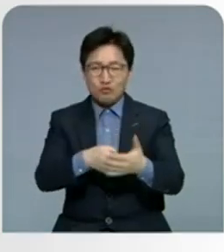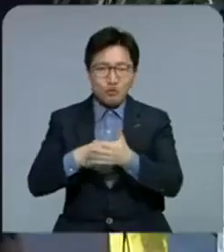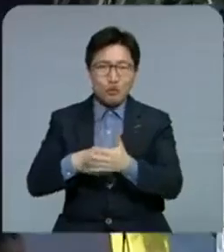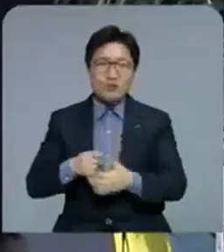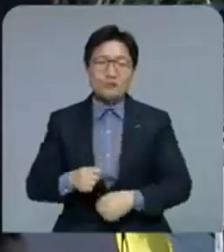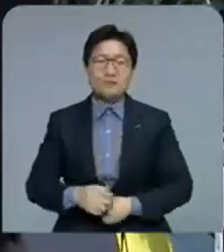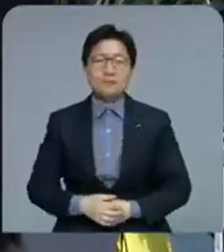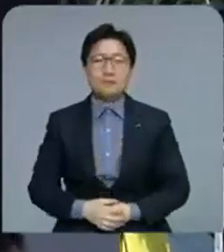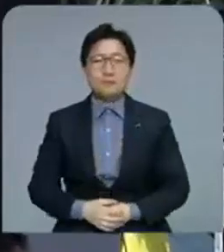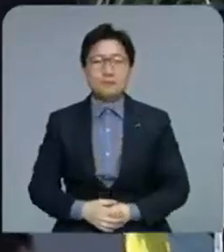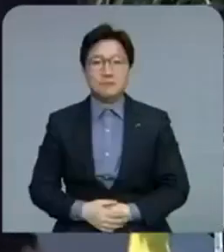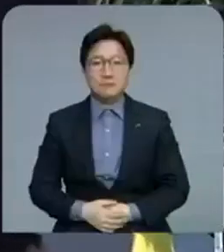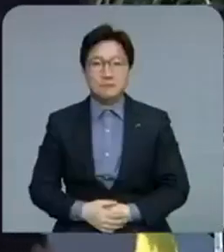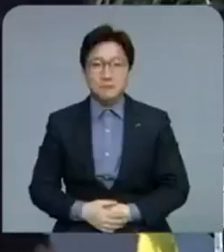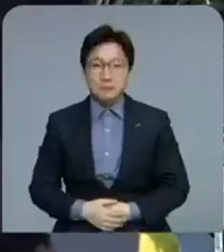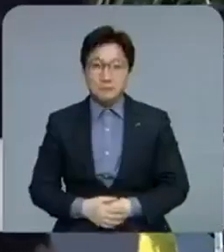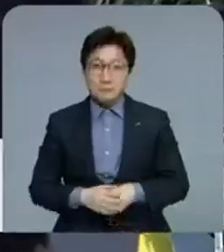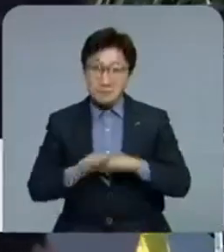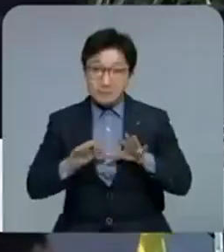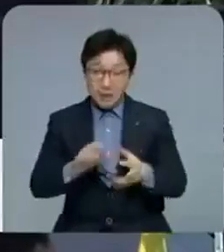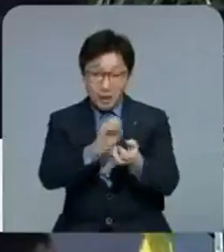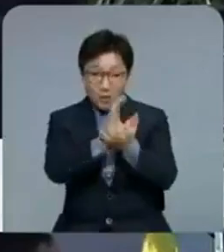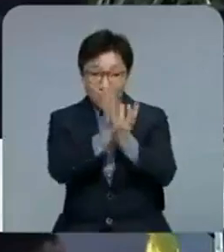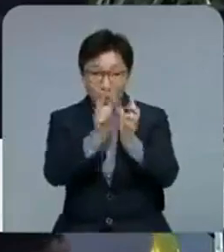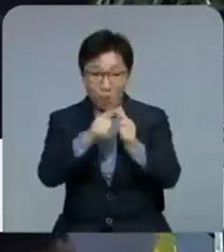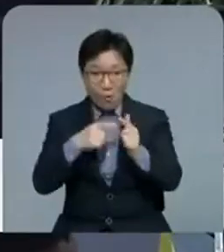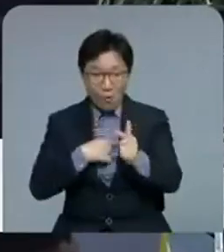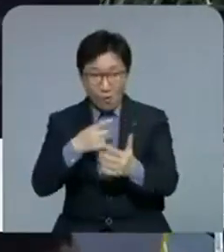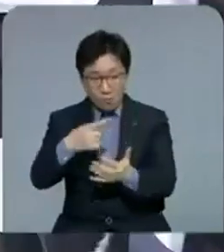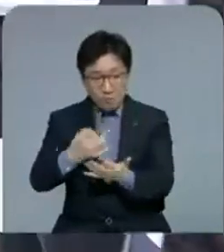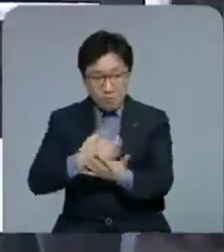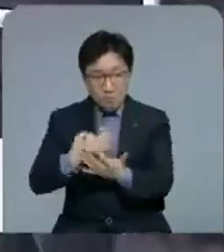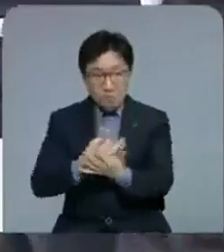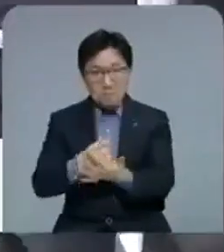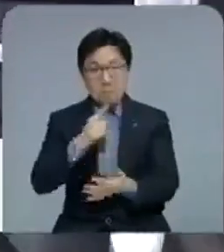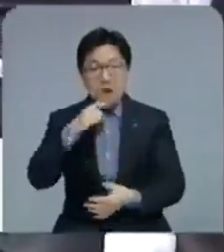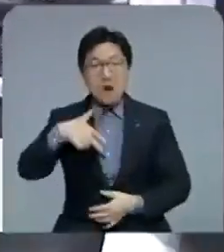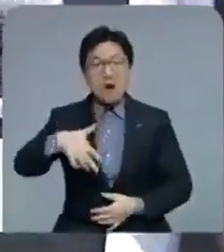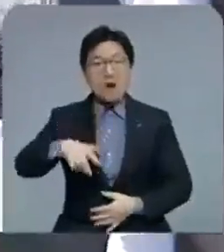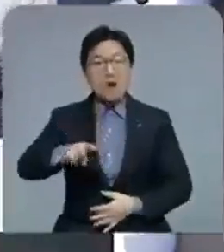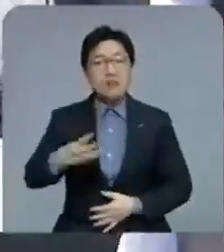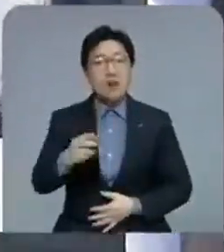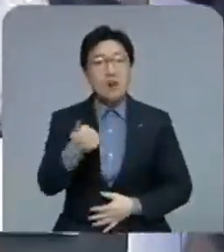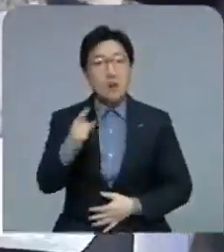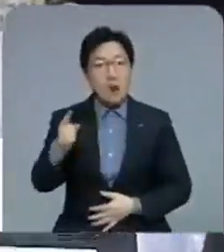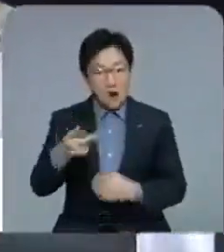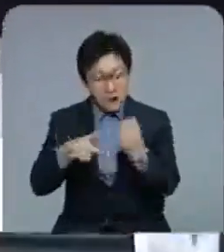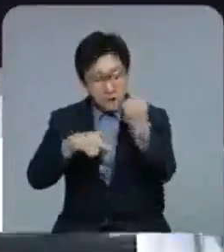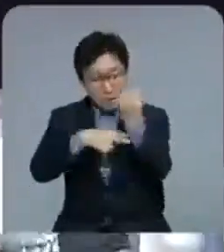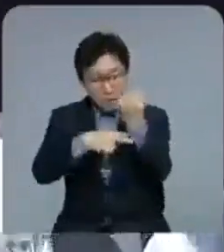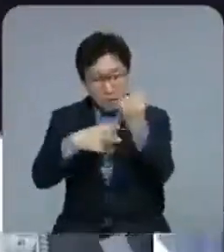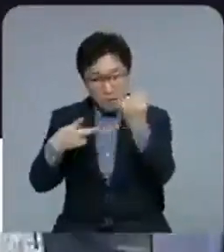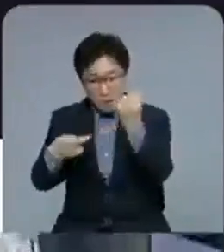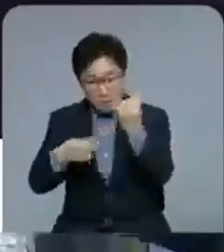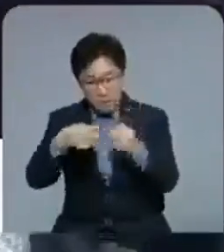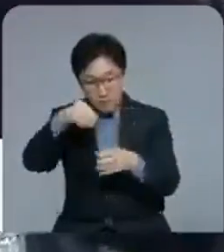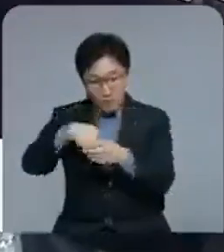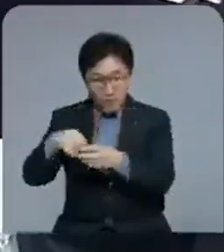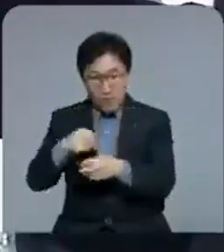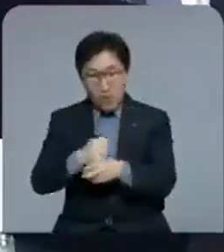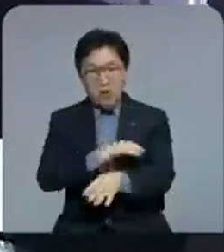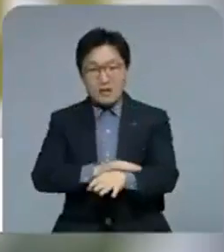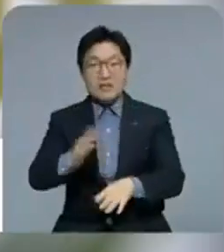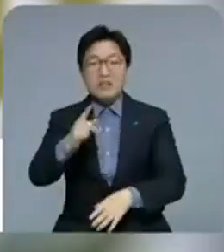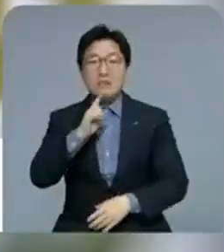줄였습니다. 농진청은 꽃시장에서 매출이 가장 큰 절화, 즉 꽃꽂이와 꽃다발용으로도 경쟁력이